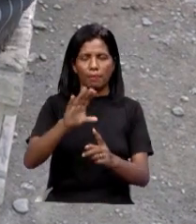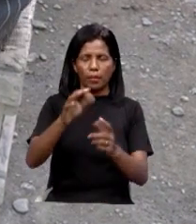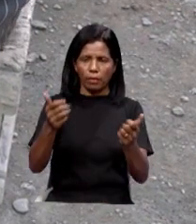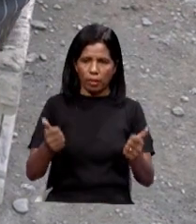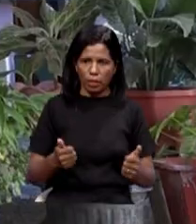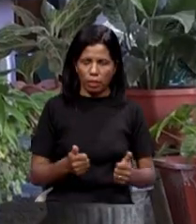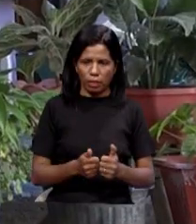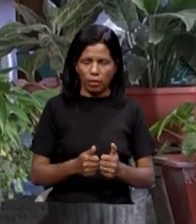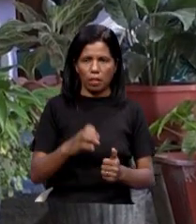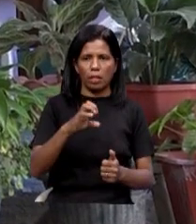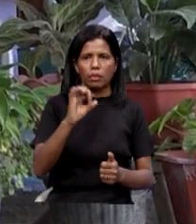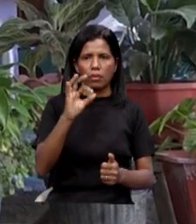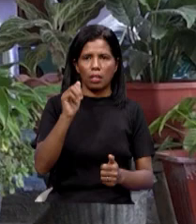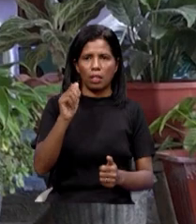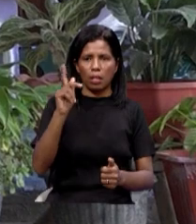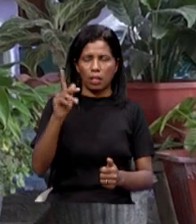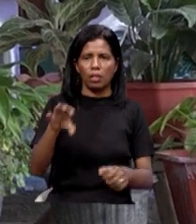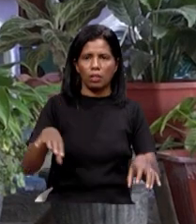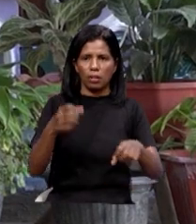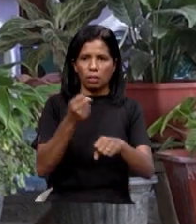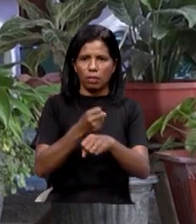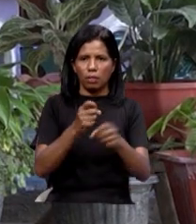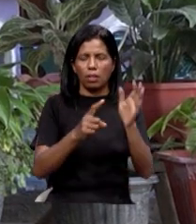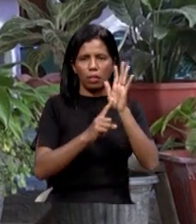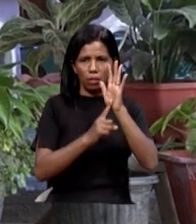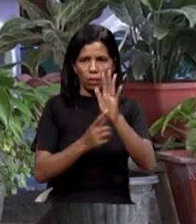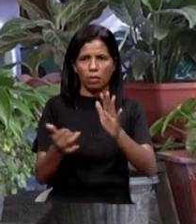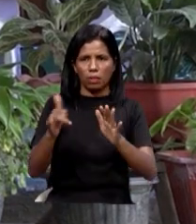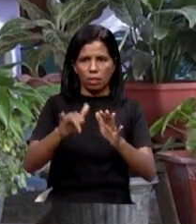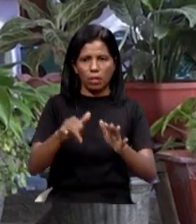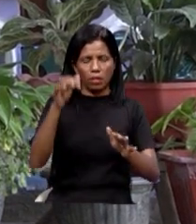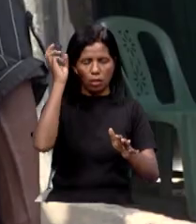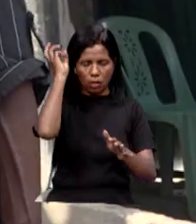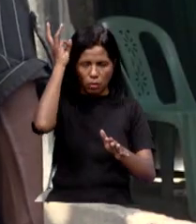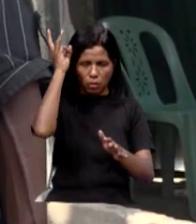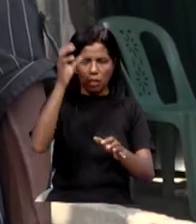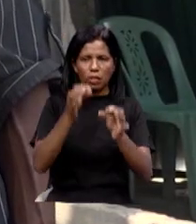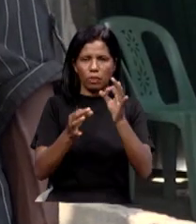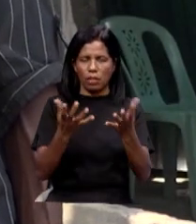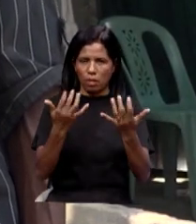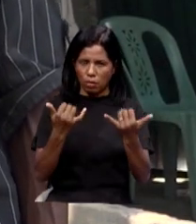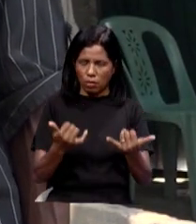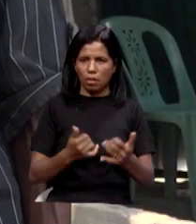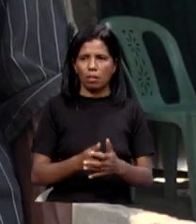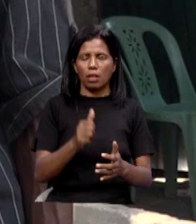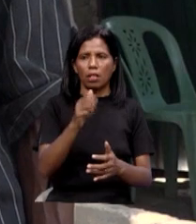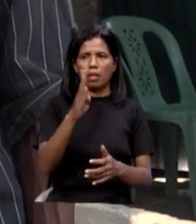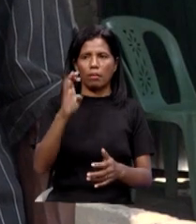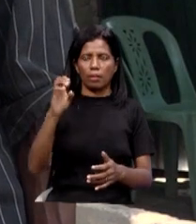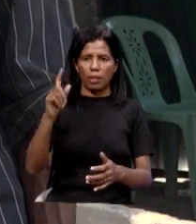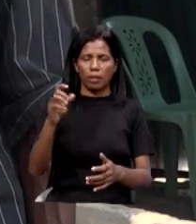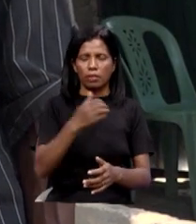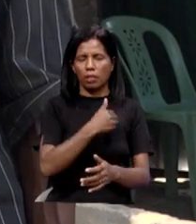e faka esforço na fatin ho di hato sirne preocupação mas que dadau ne Alberto sedau